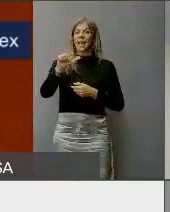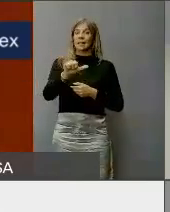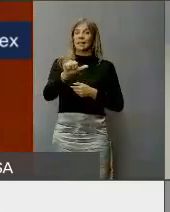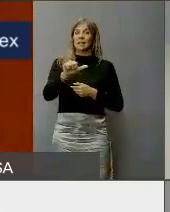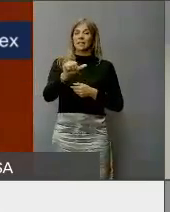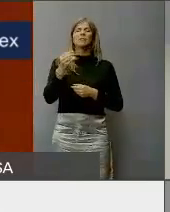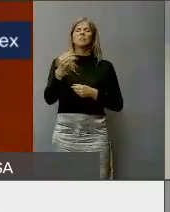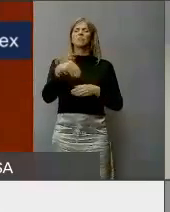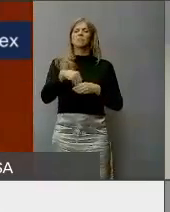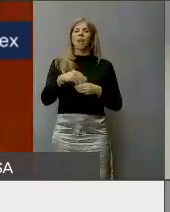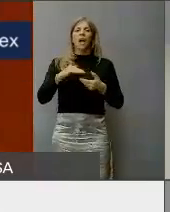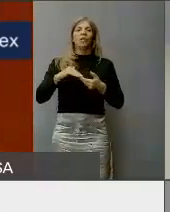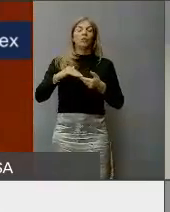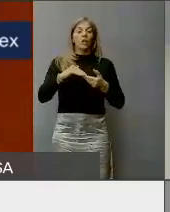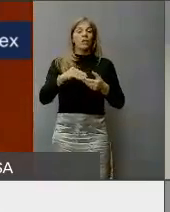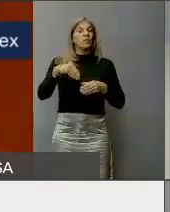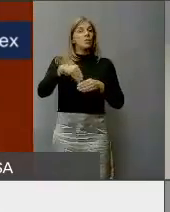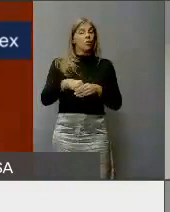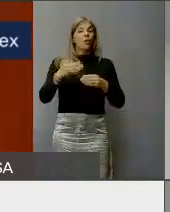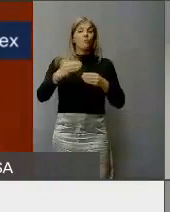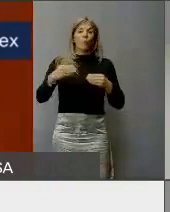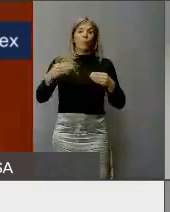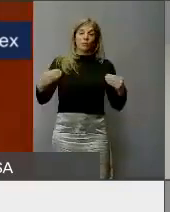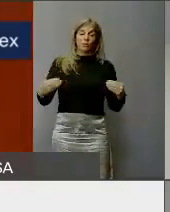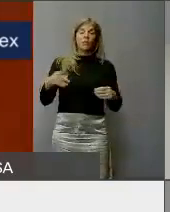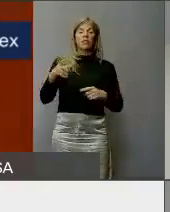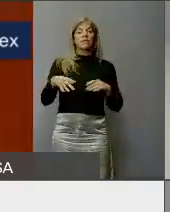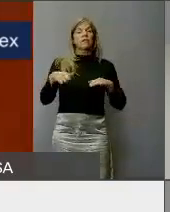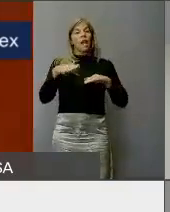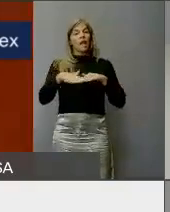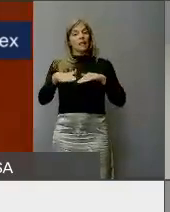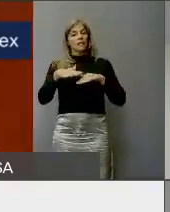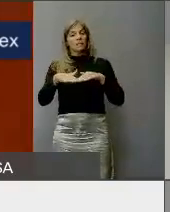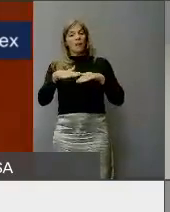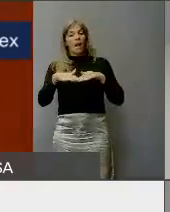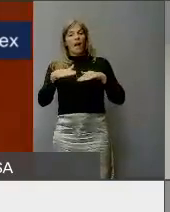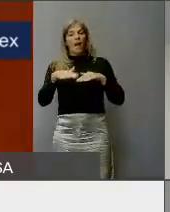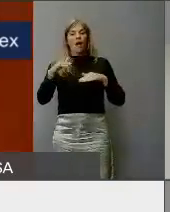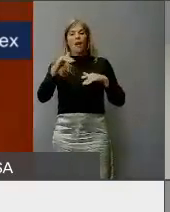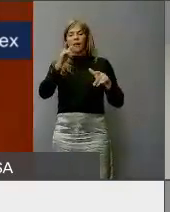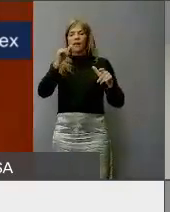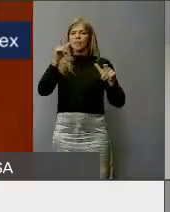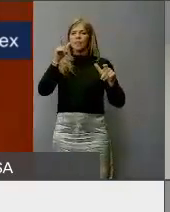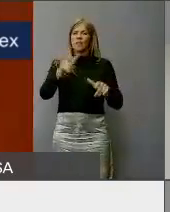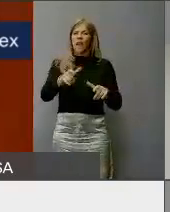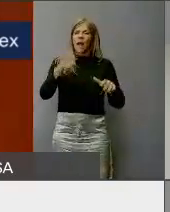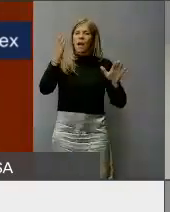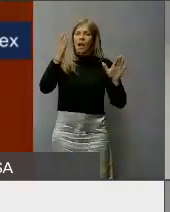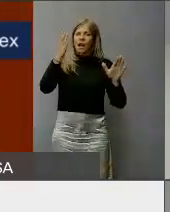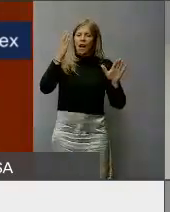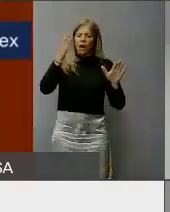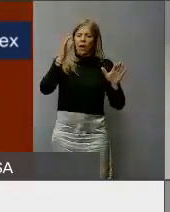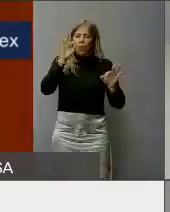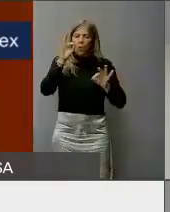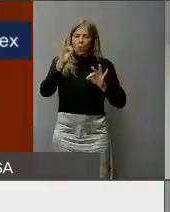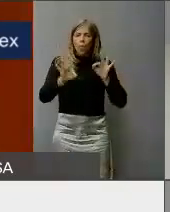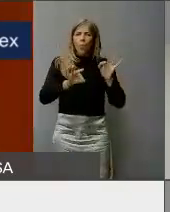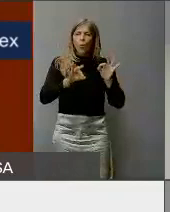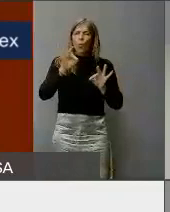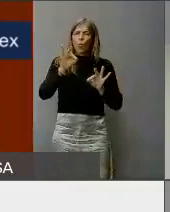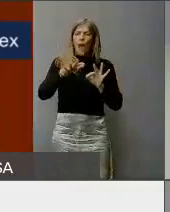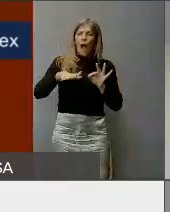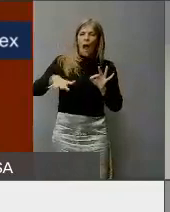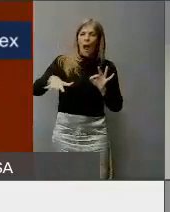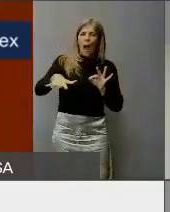professionisti e di esperti per la salvaguardia e la cultura dell'ambiente e della